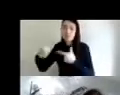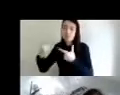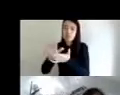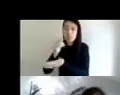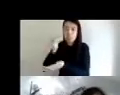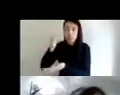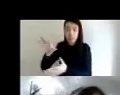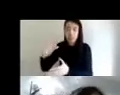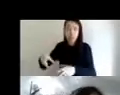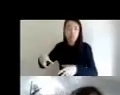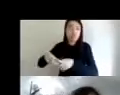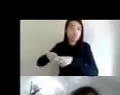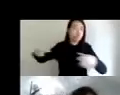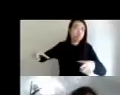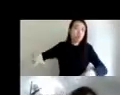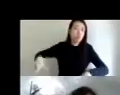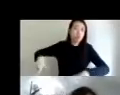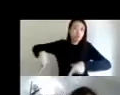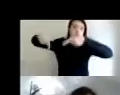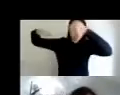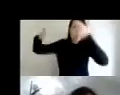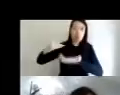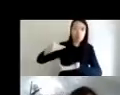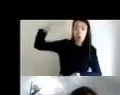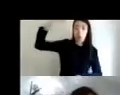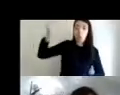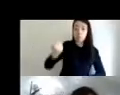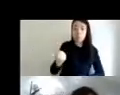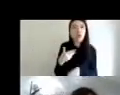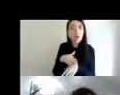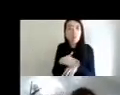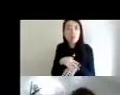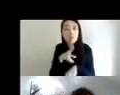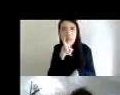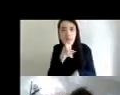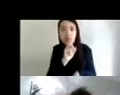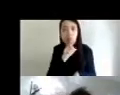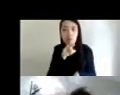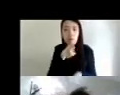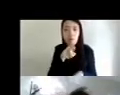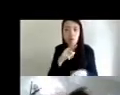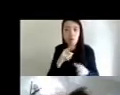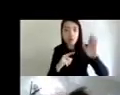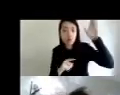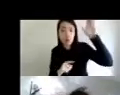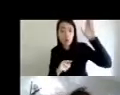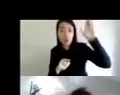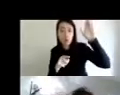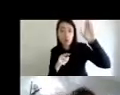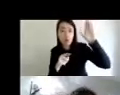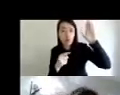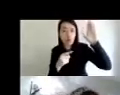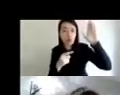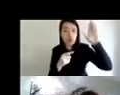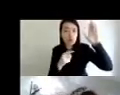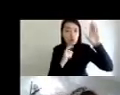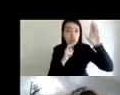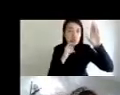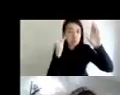高噶。係，我見到有朋友舉手，係咪？係咪有問